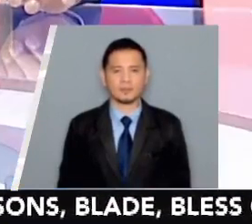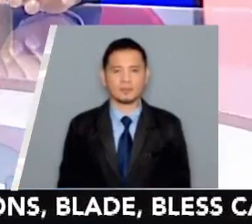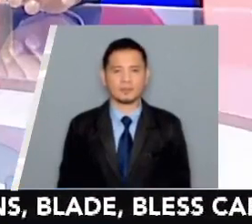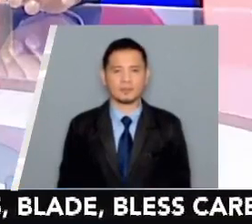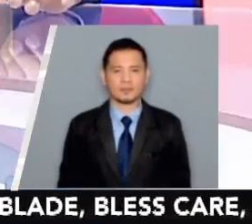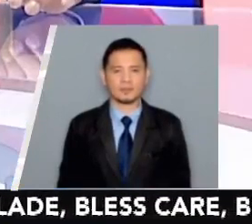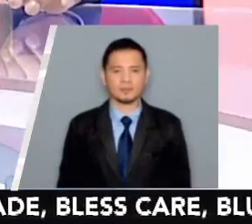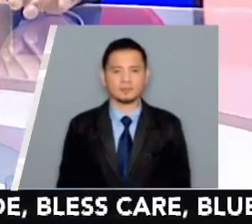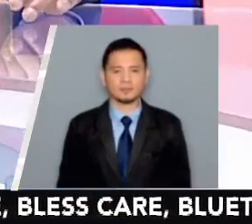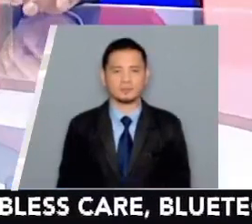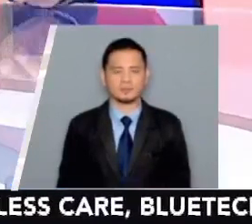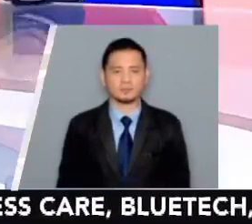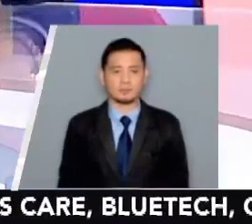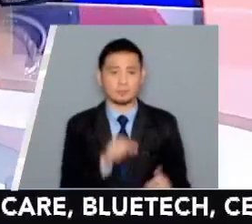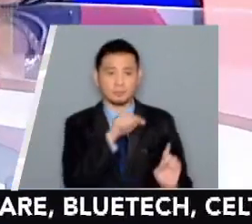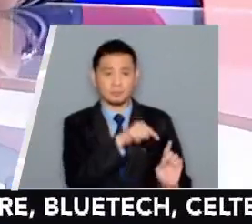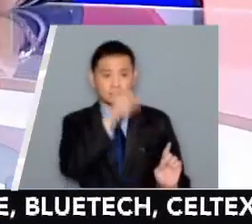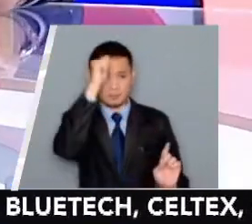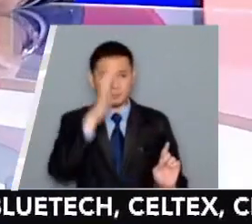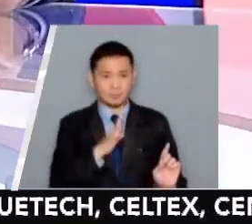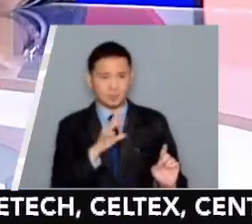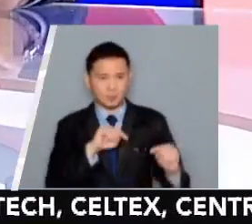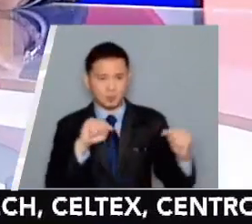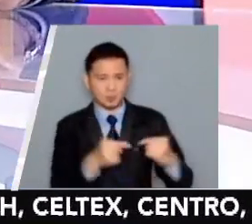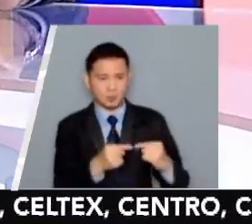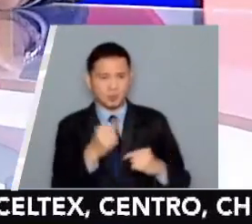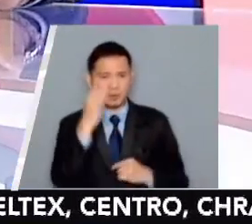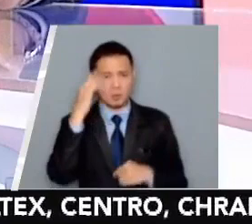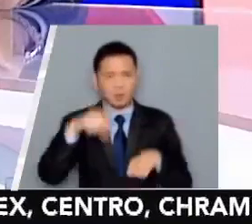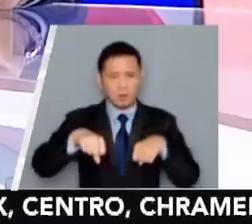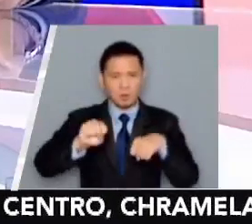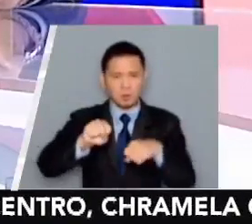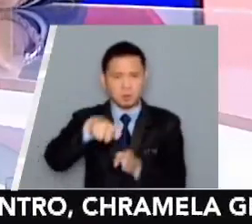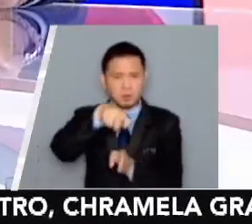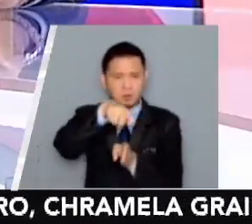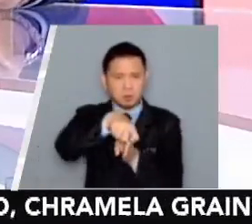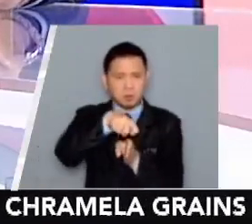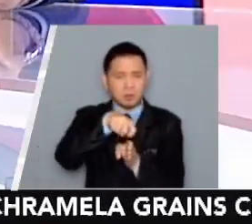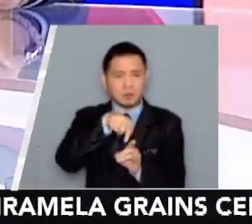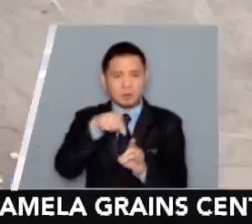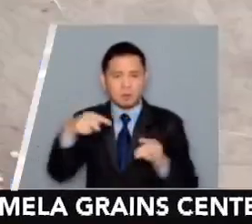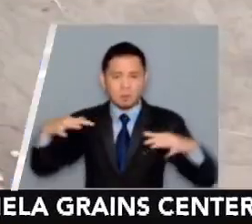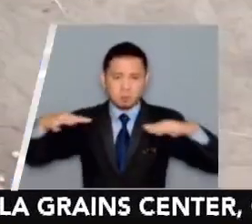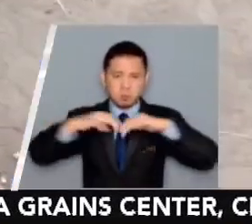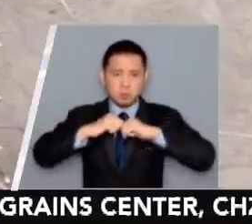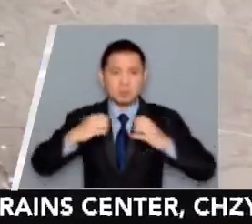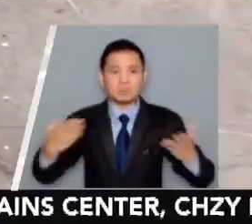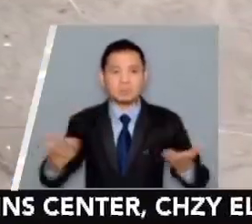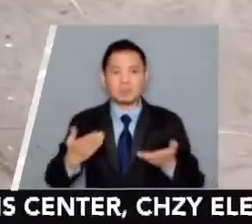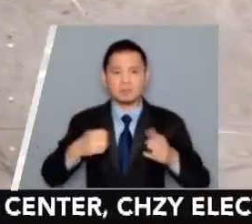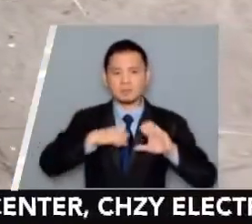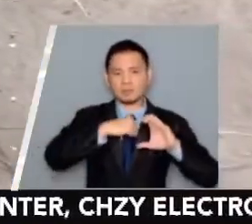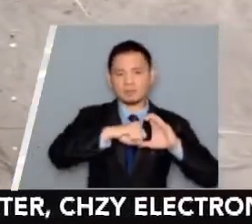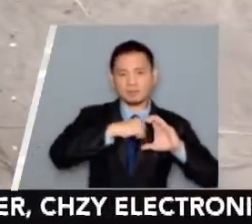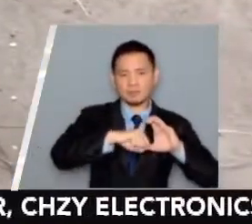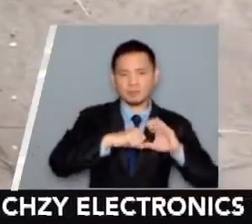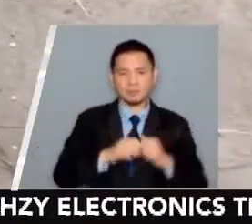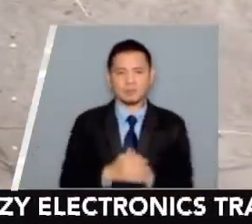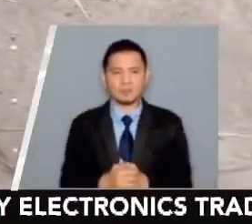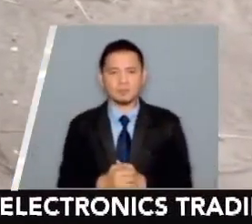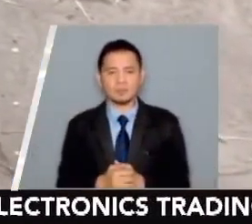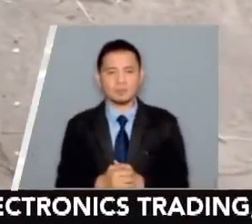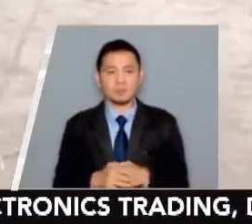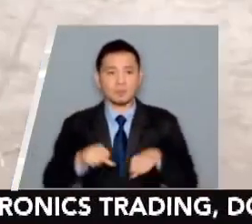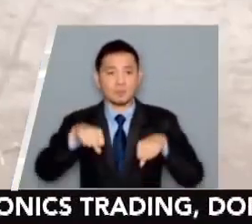Sugatan ng isang lalaki matapos mabangga ng motorsiklo sa Pamplona, Camarines Sur. Ayon sa pulisya, tinatak ng motorsiklo ang